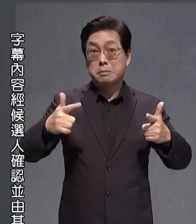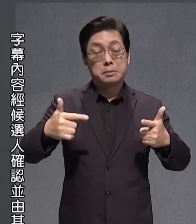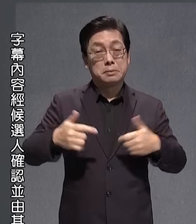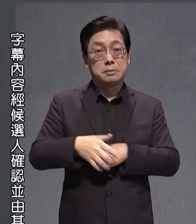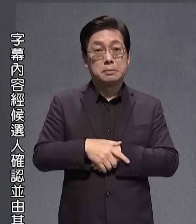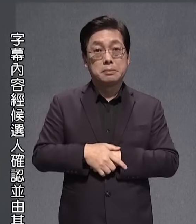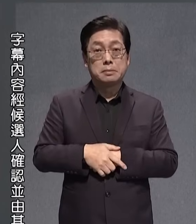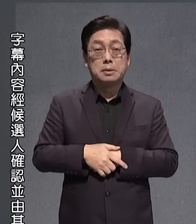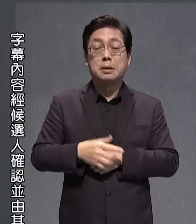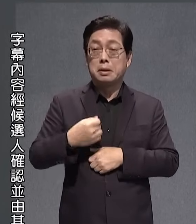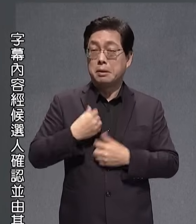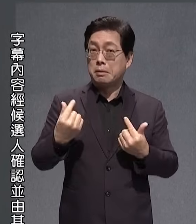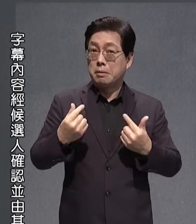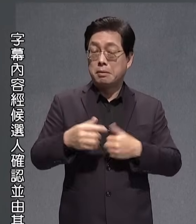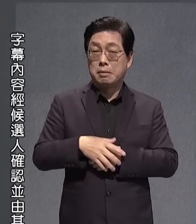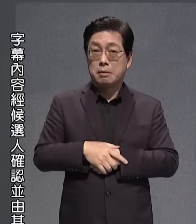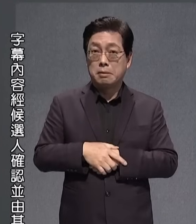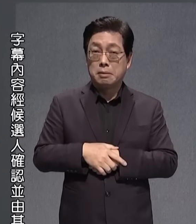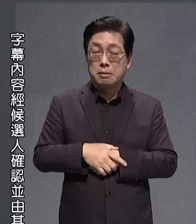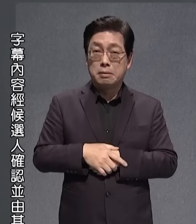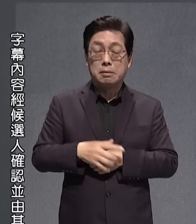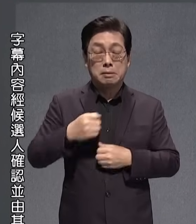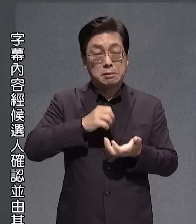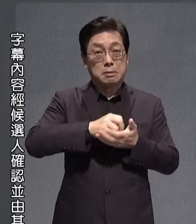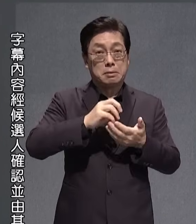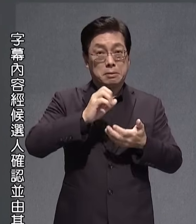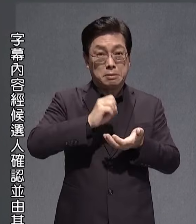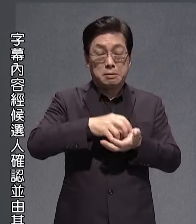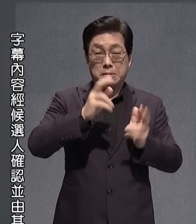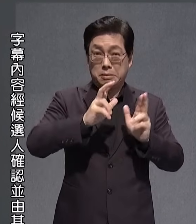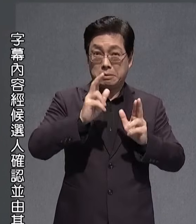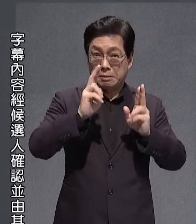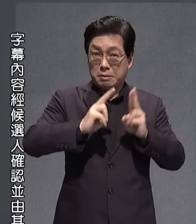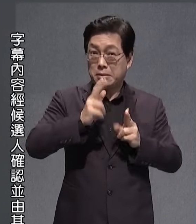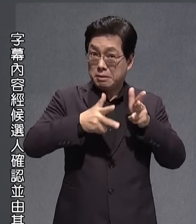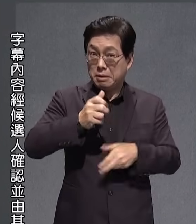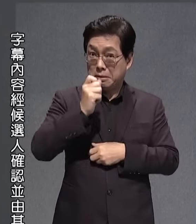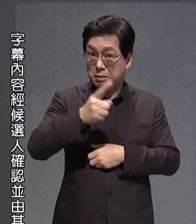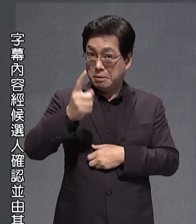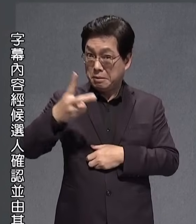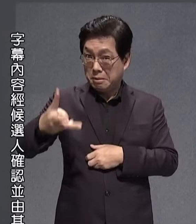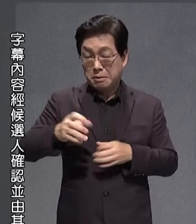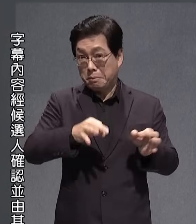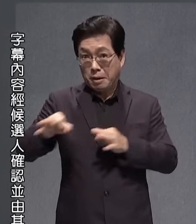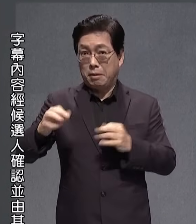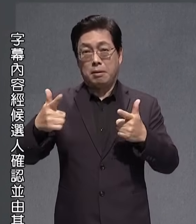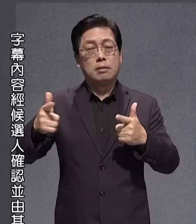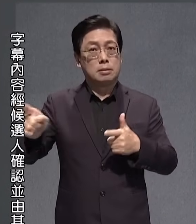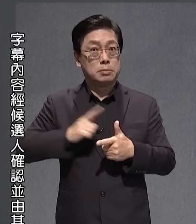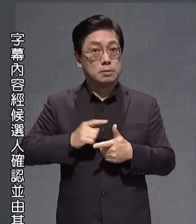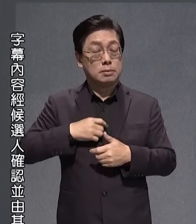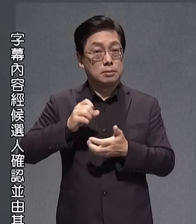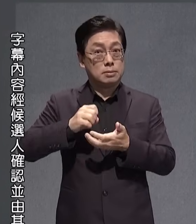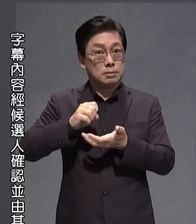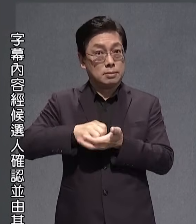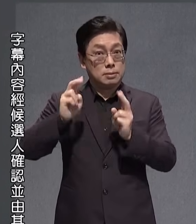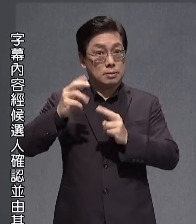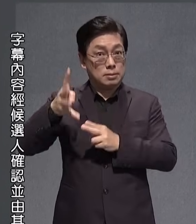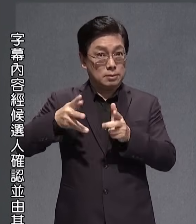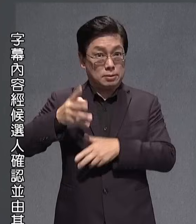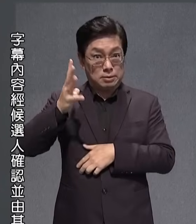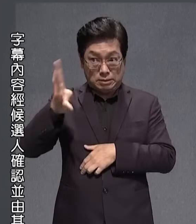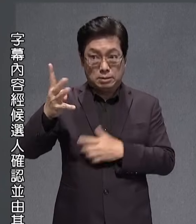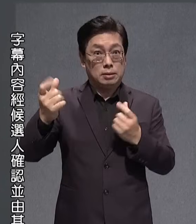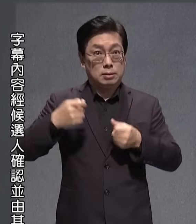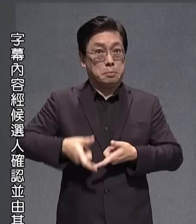有要从要核一、核二、核三要延役耶，你们不约而同都核四通通都